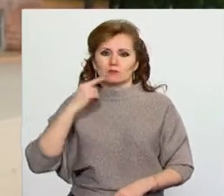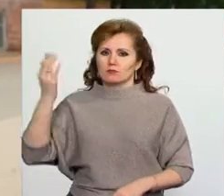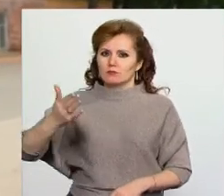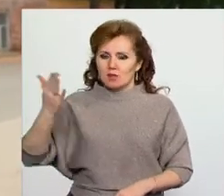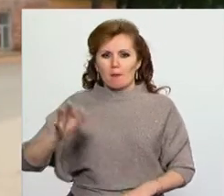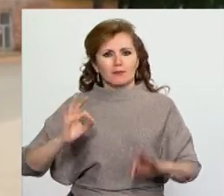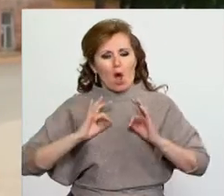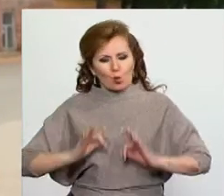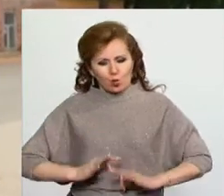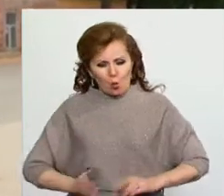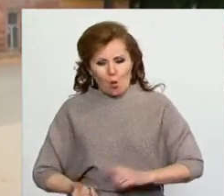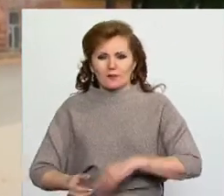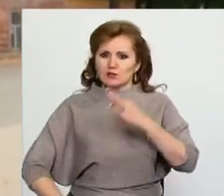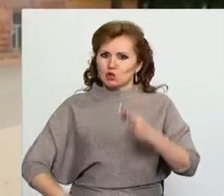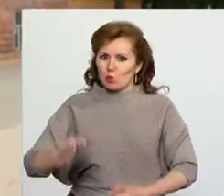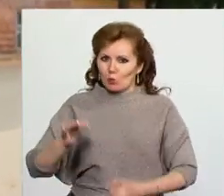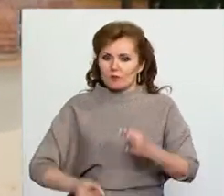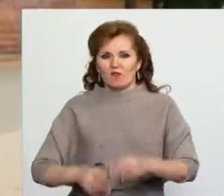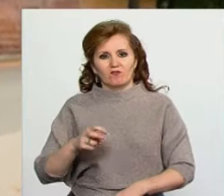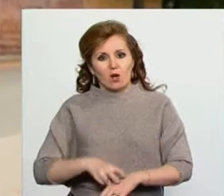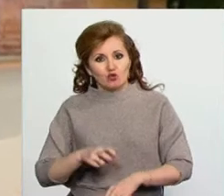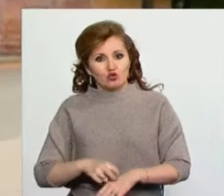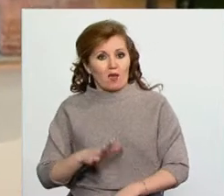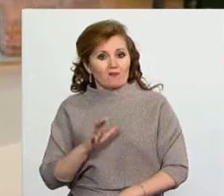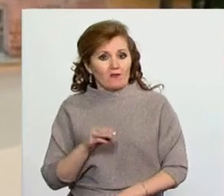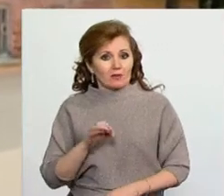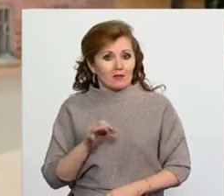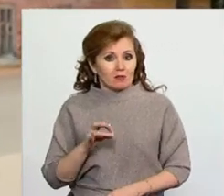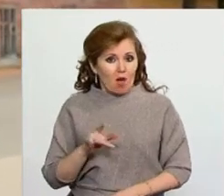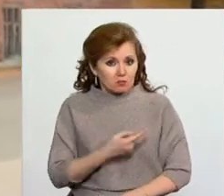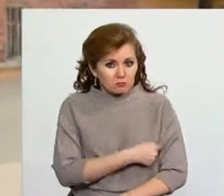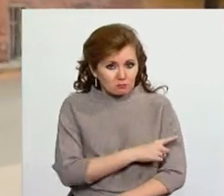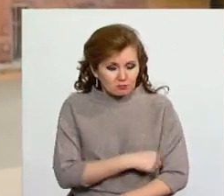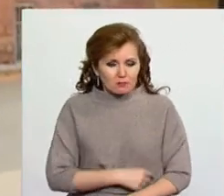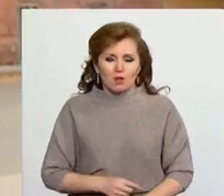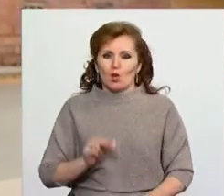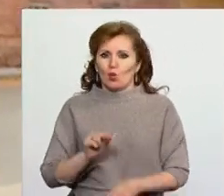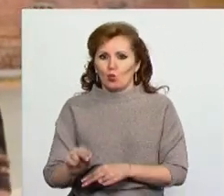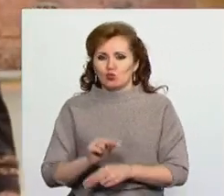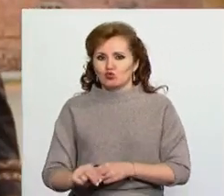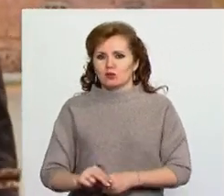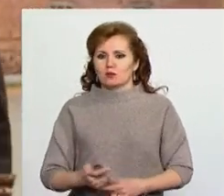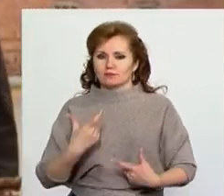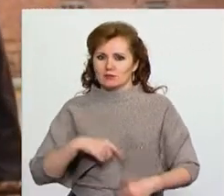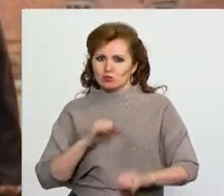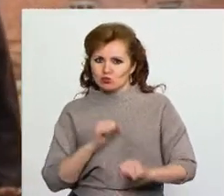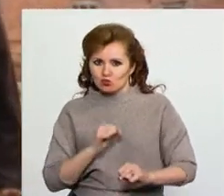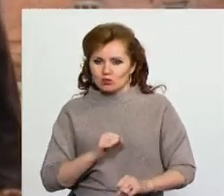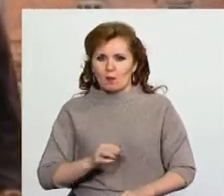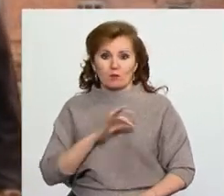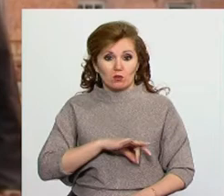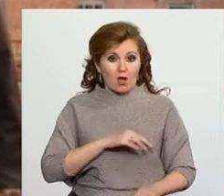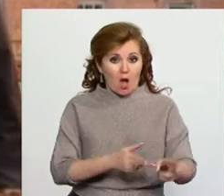прокуроры, судьи, врачи, ветеринары. Преподавали не только теорию, учили приемам самозащиты, обращению с оружием и